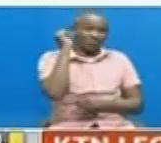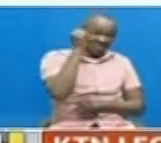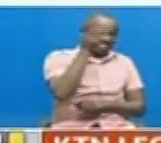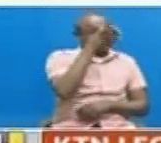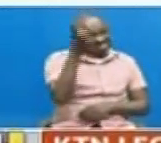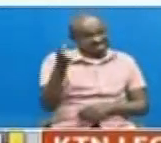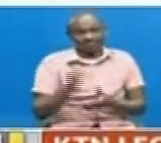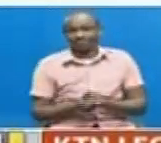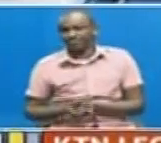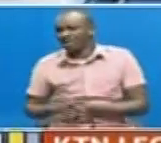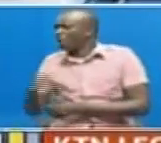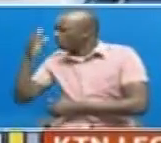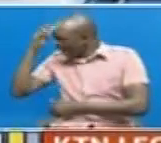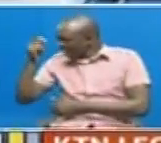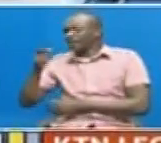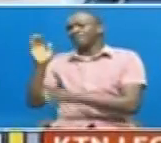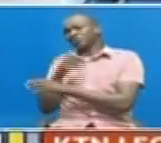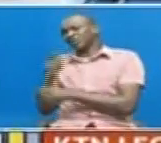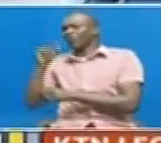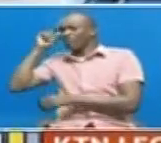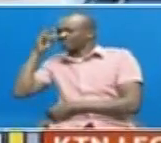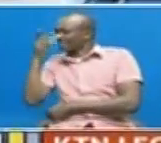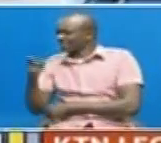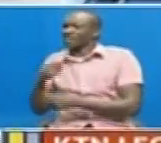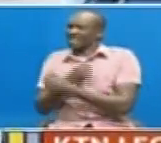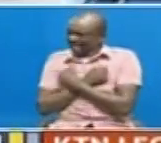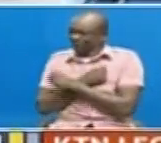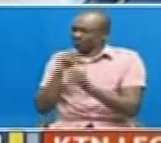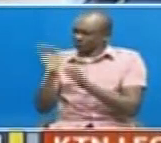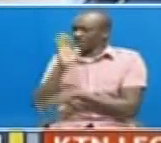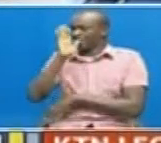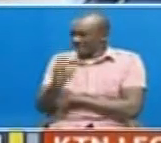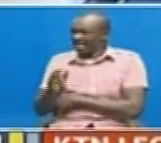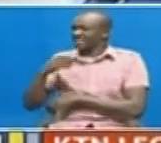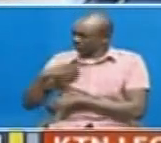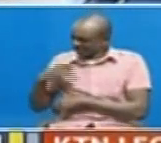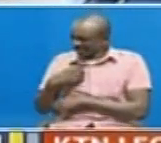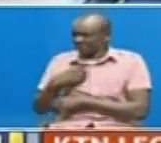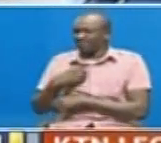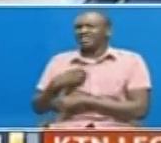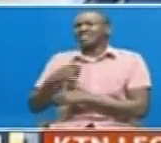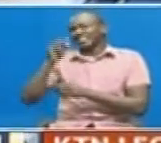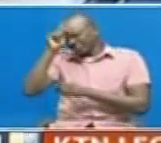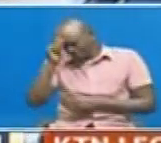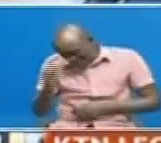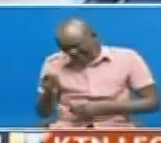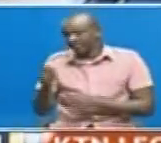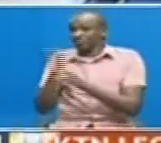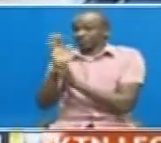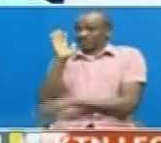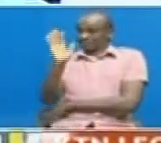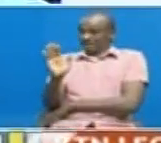and all that. Mbona muziki wasanii wa pwani? Watu wa pwani wanapenda sana muziki wao. Ndio. Wanawaenzi wasanii wao. Mbona muziki